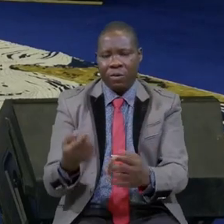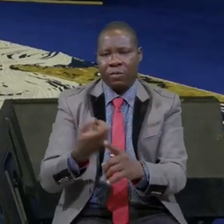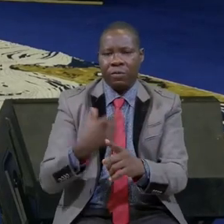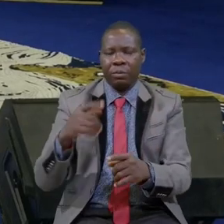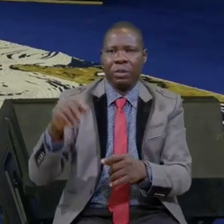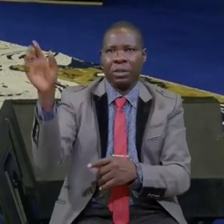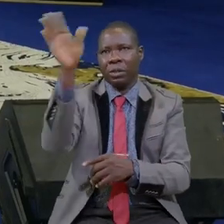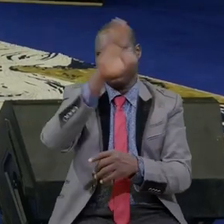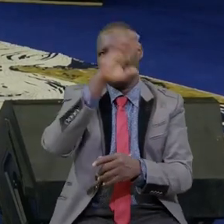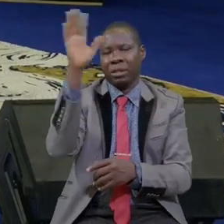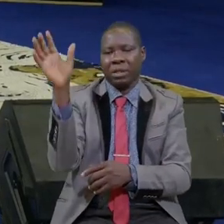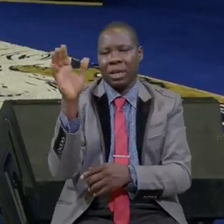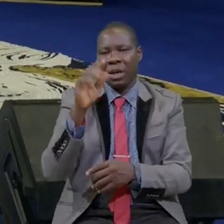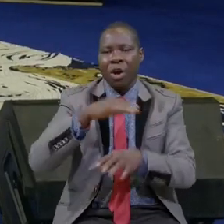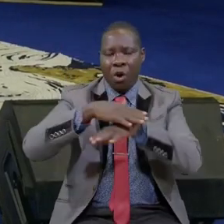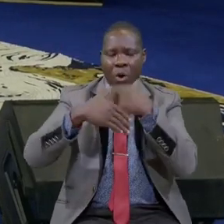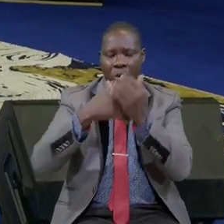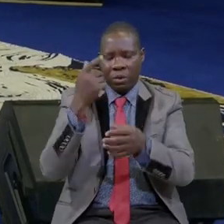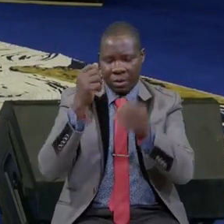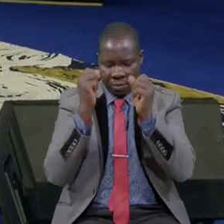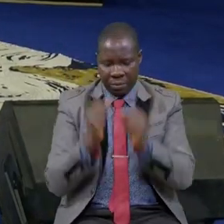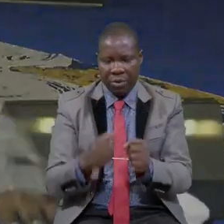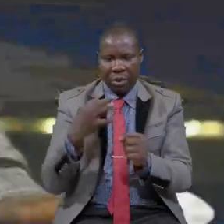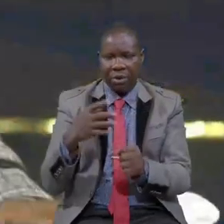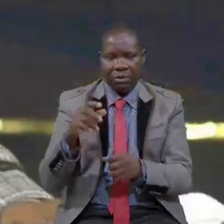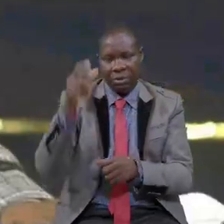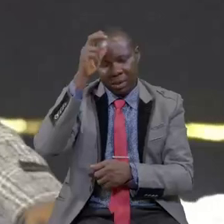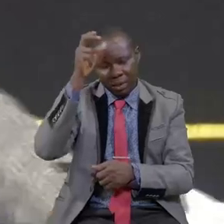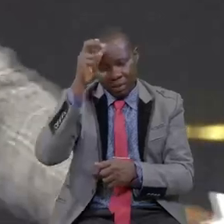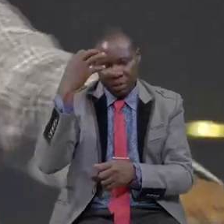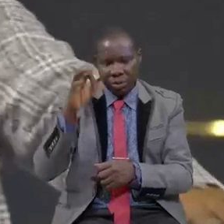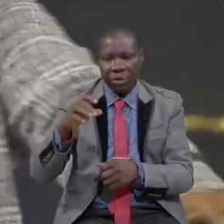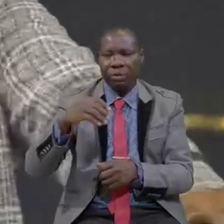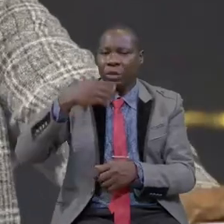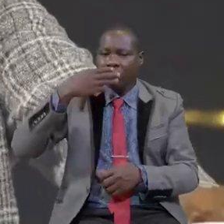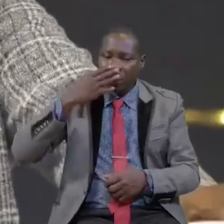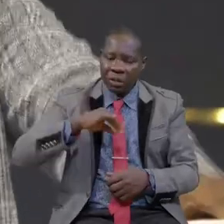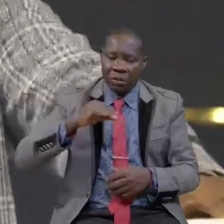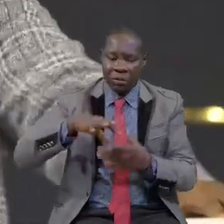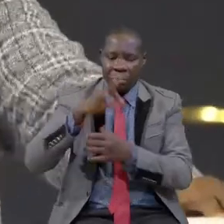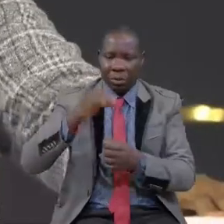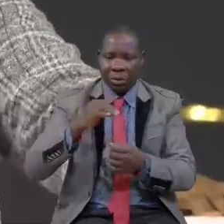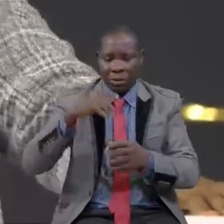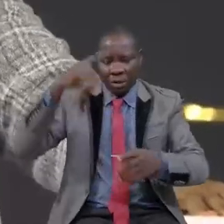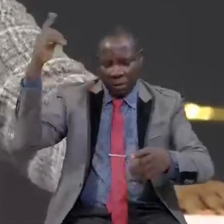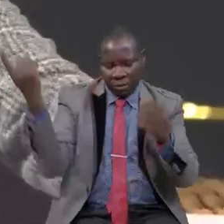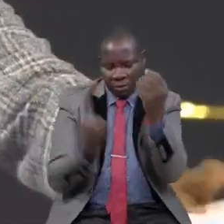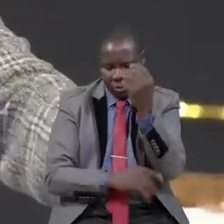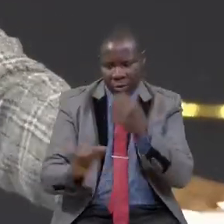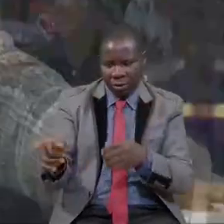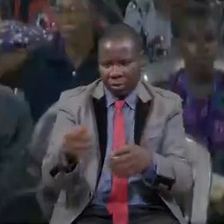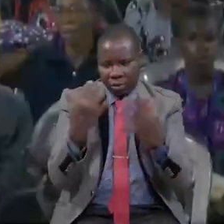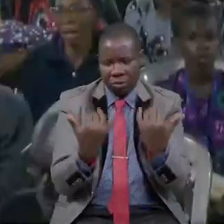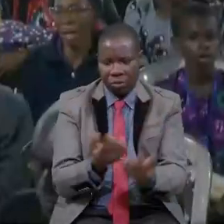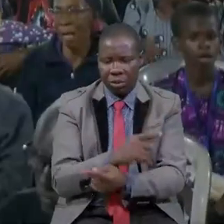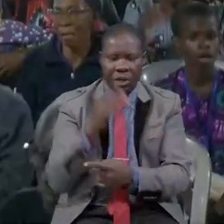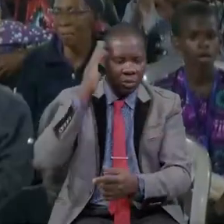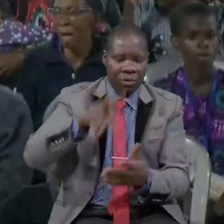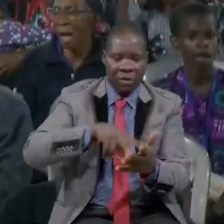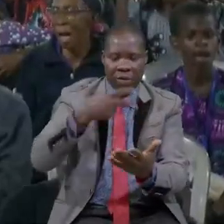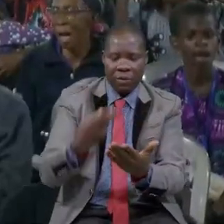du ciel. Toutes les puissances des démons qui tourmentent ta vie ce soir, ils